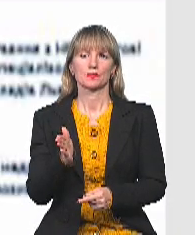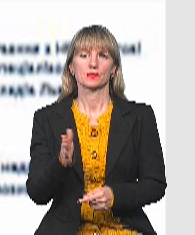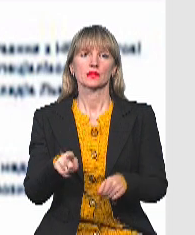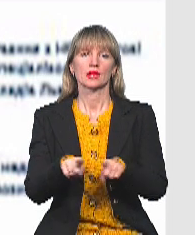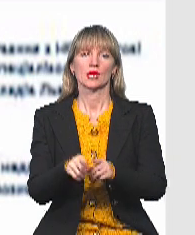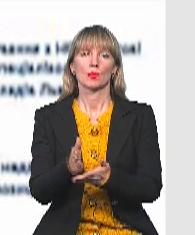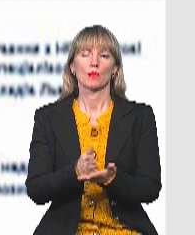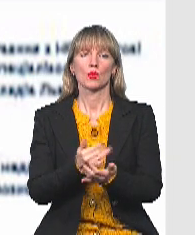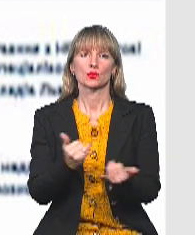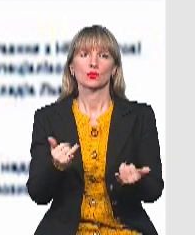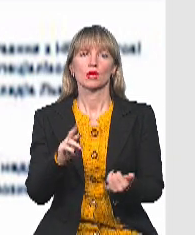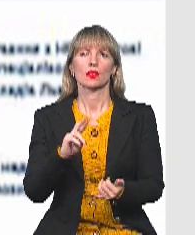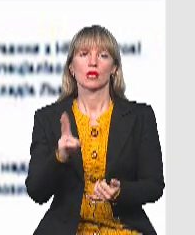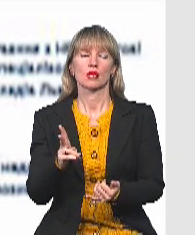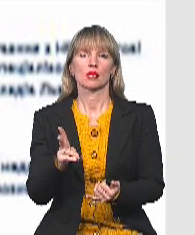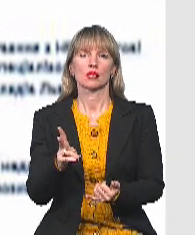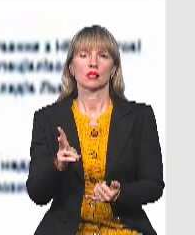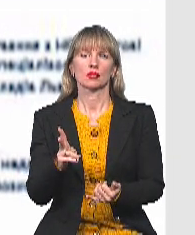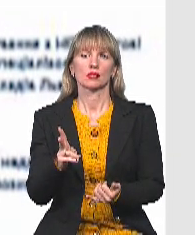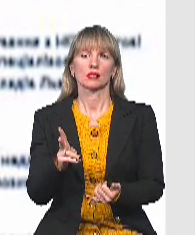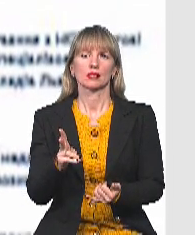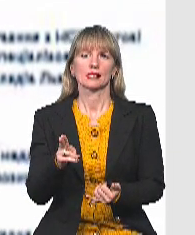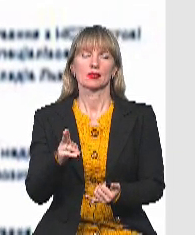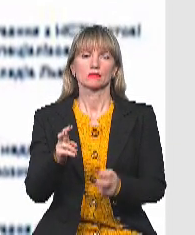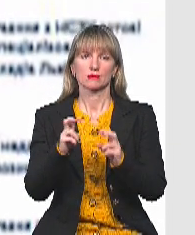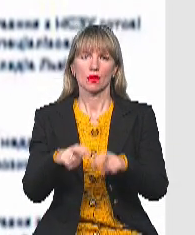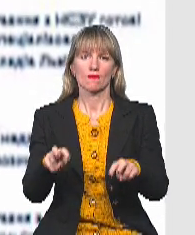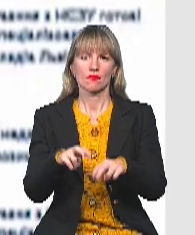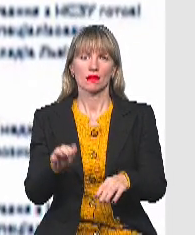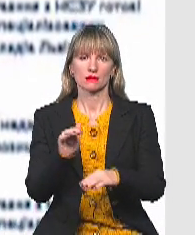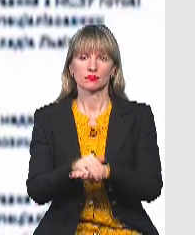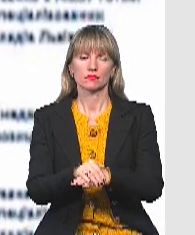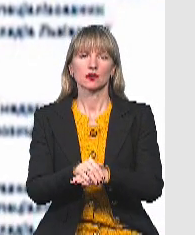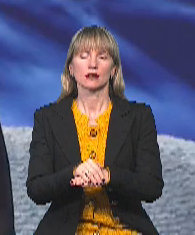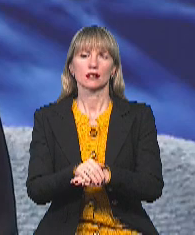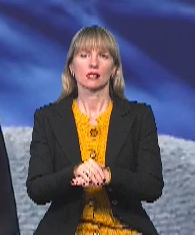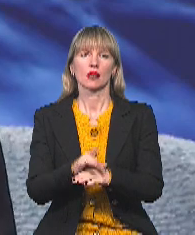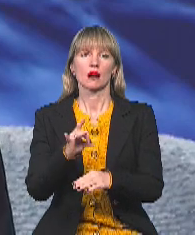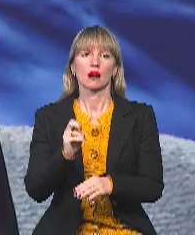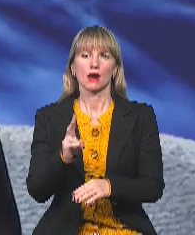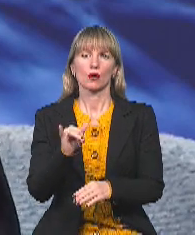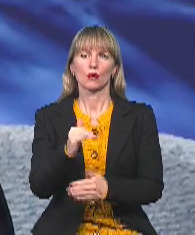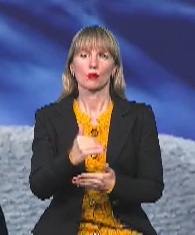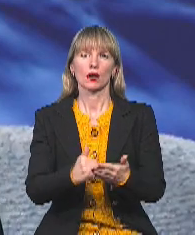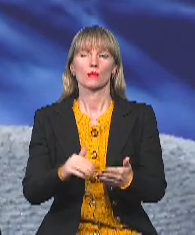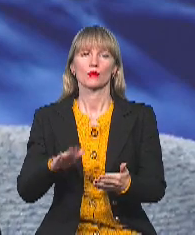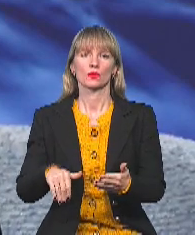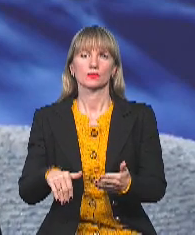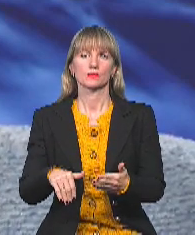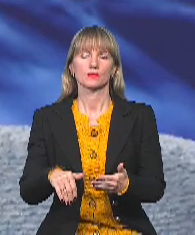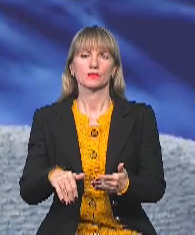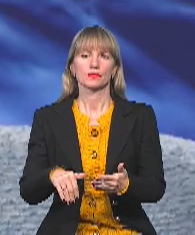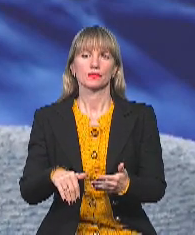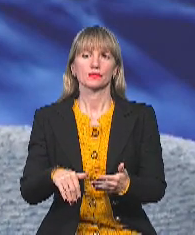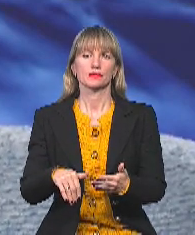такі послуги будуть, як це діагностика. Да, діагностований рак у програмі, потім